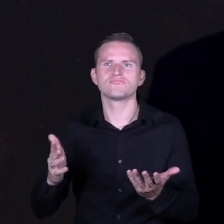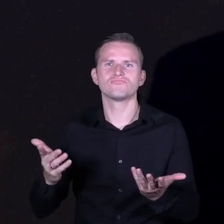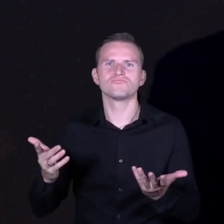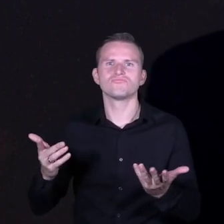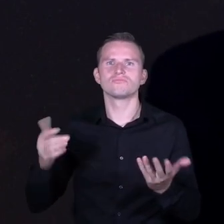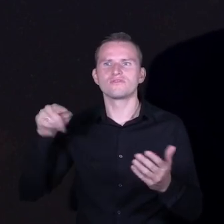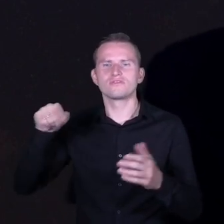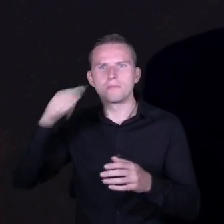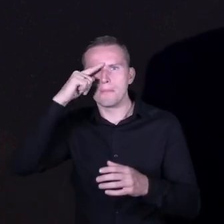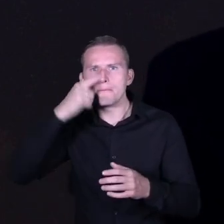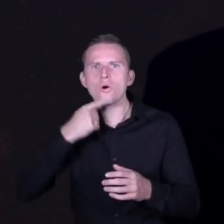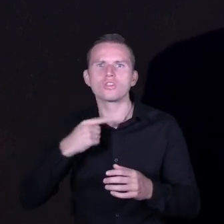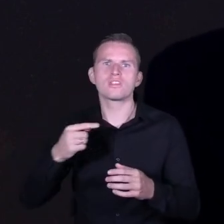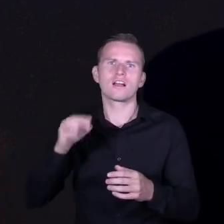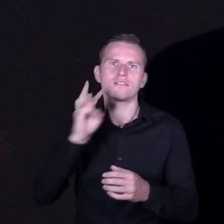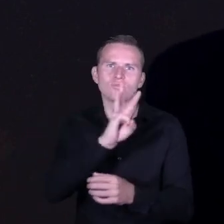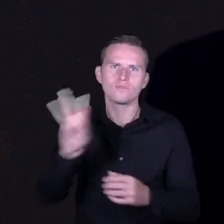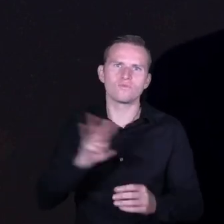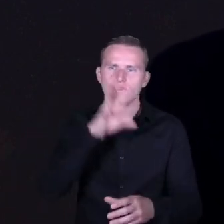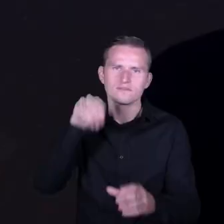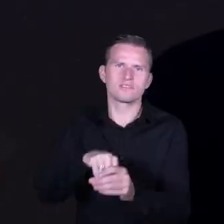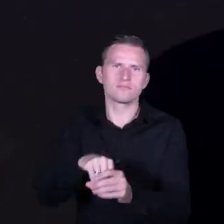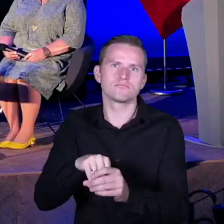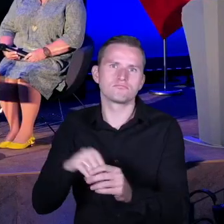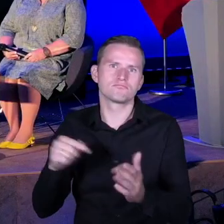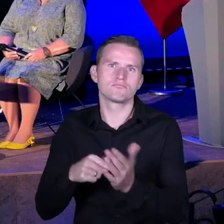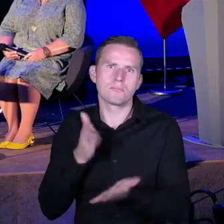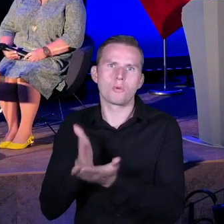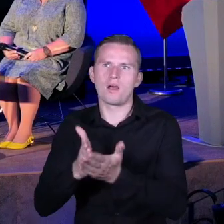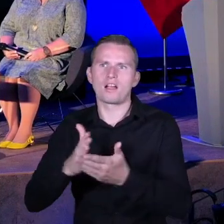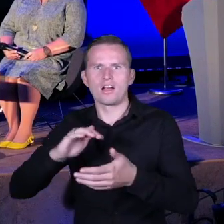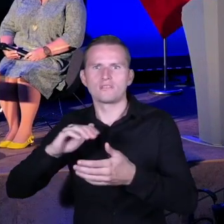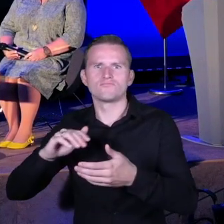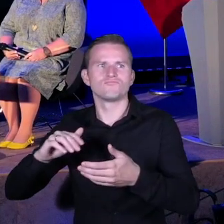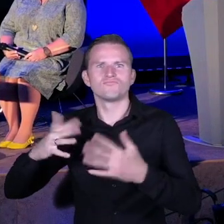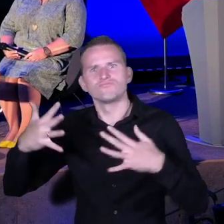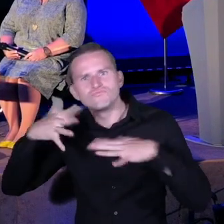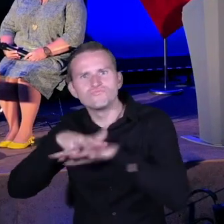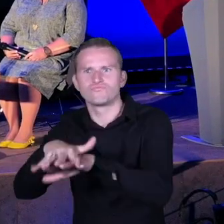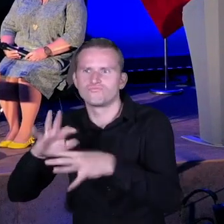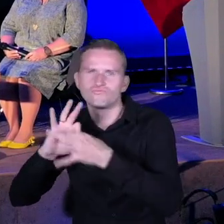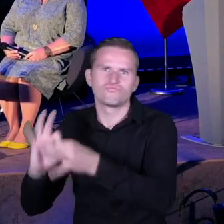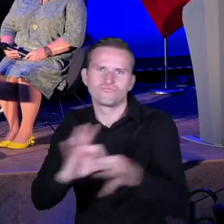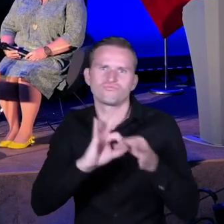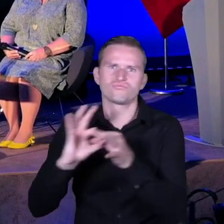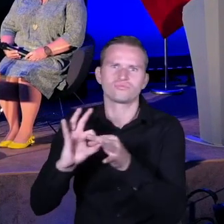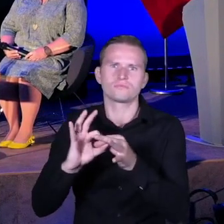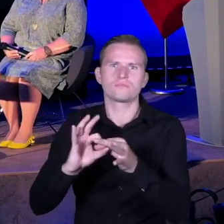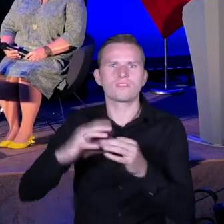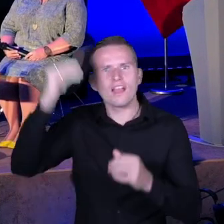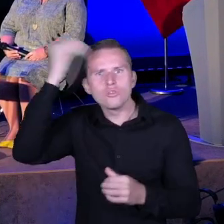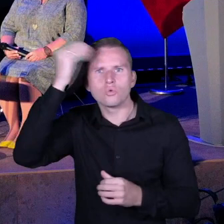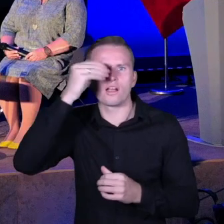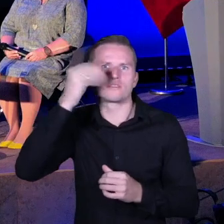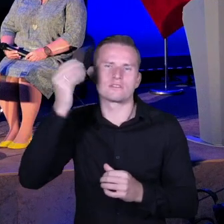pewnej linii, powiedziałbym, filozoficznej, w nowoczesnym myśleniu o edukacji. Więc wszyscy możemy się teraz łączyć w to,